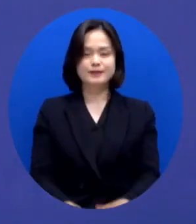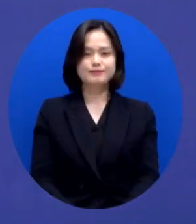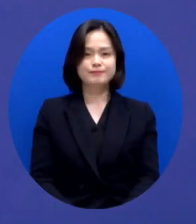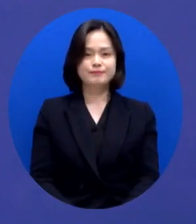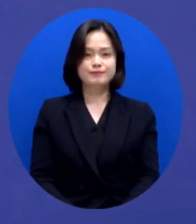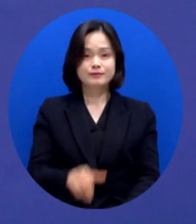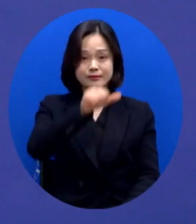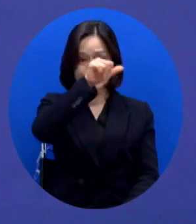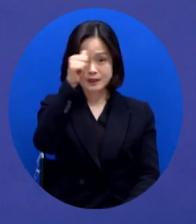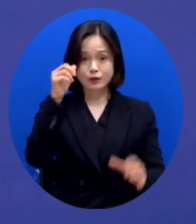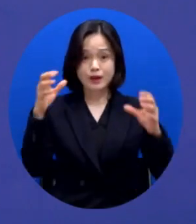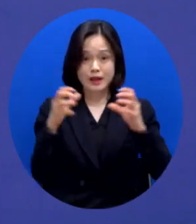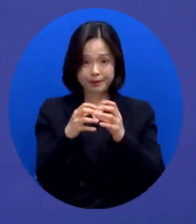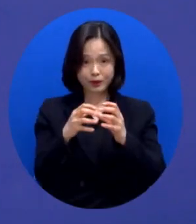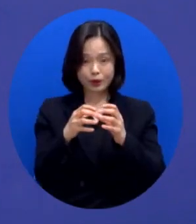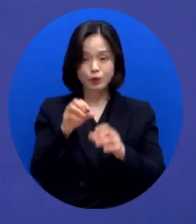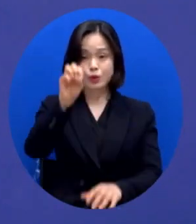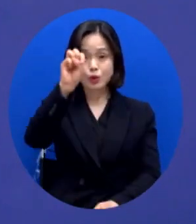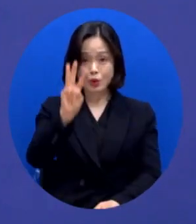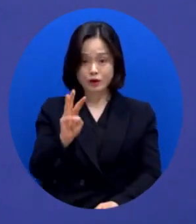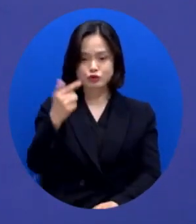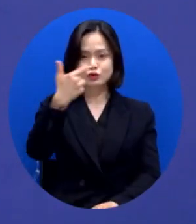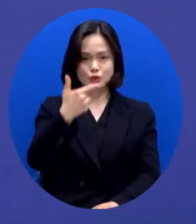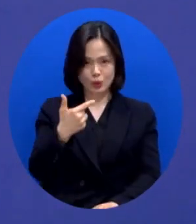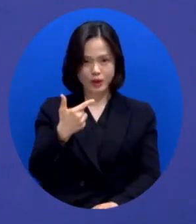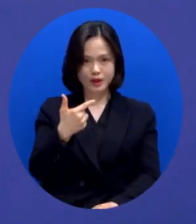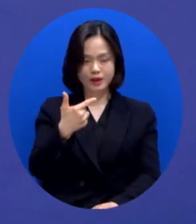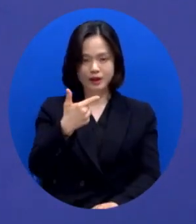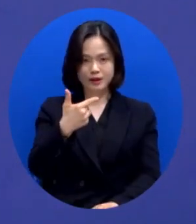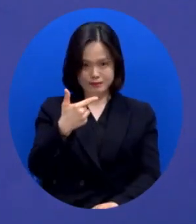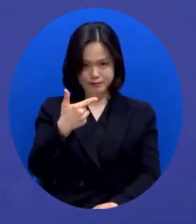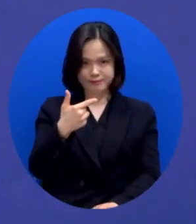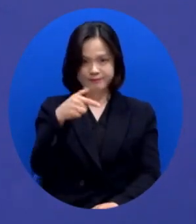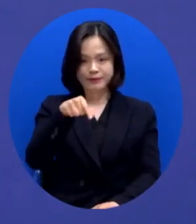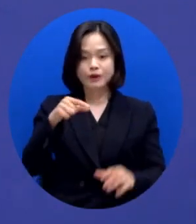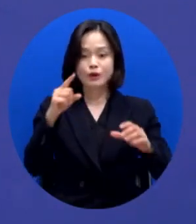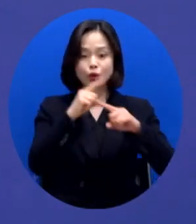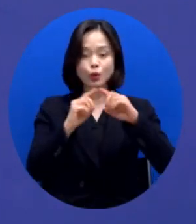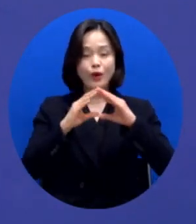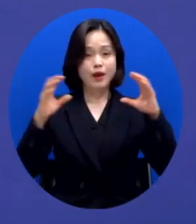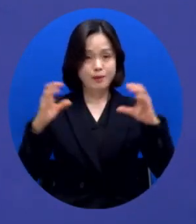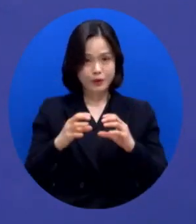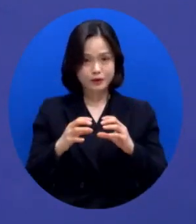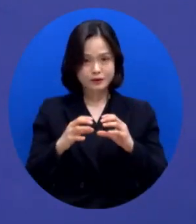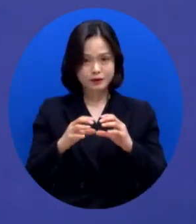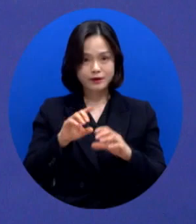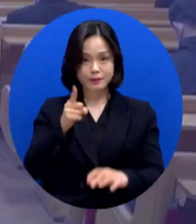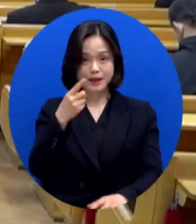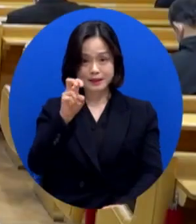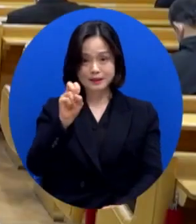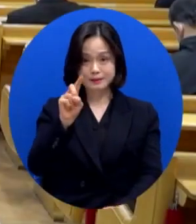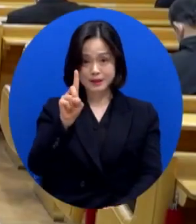대한예수교장로의 합동 광주노회과 광주남부교회에서 121회 봄 정기노회를 개최했습니다.